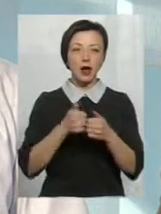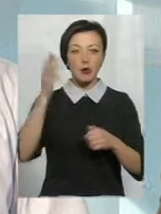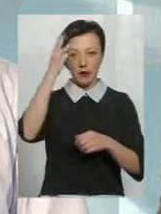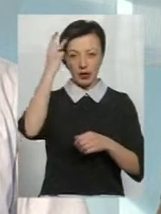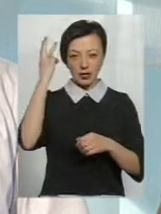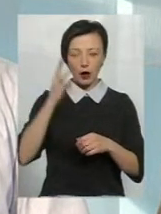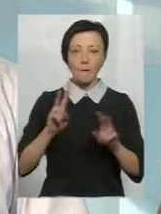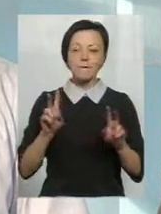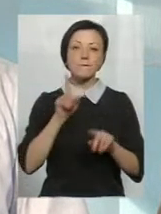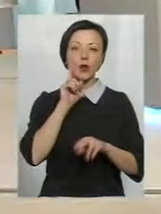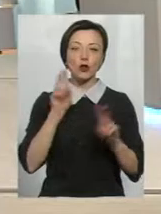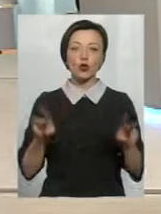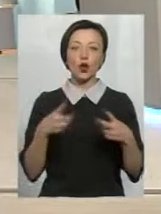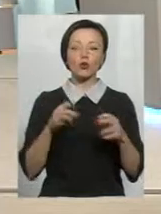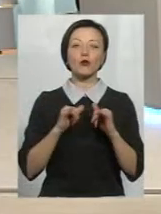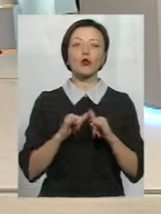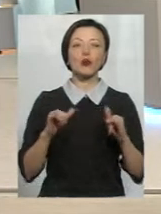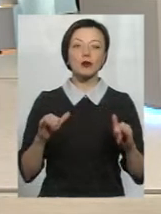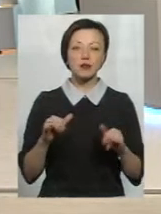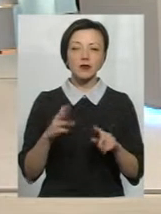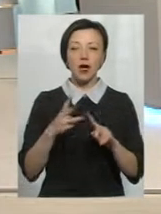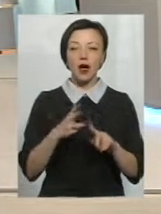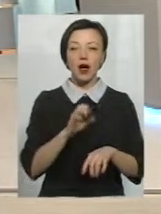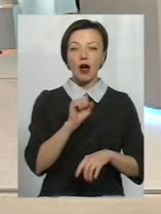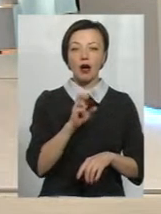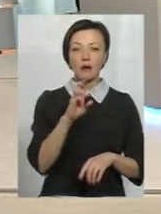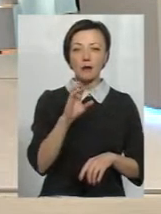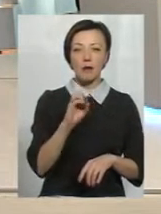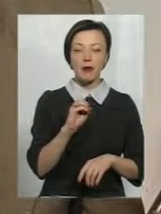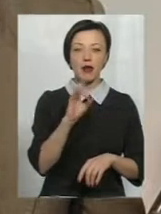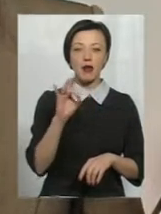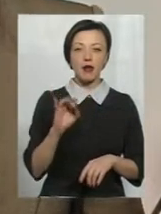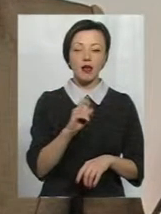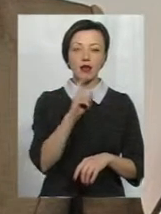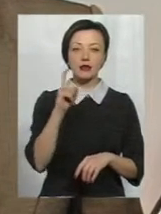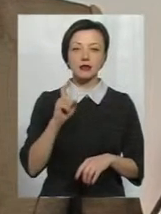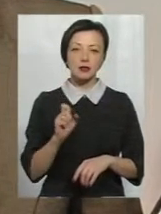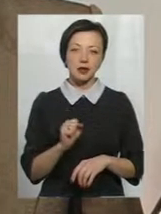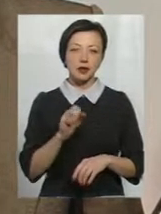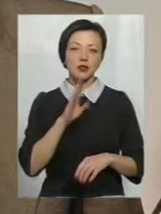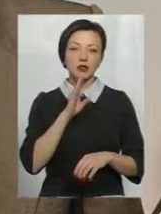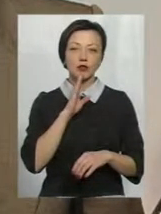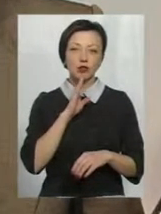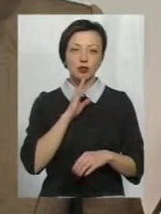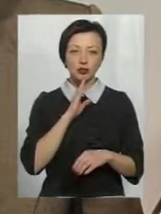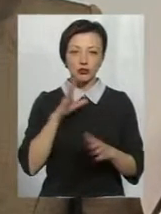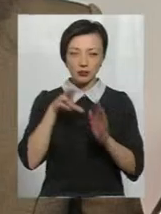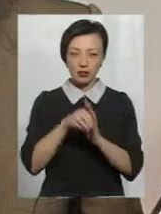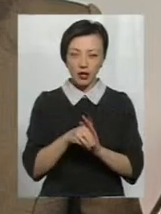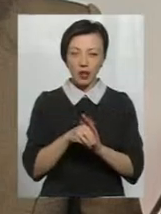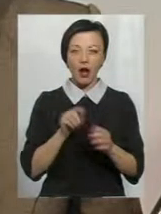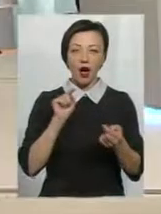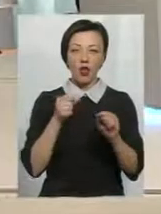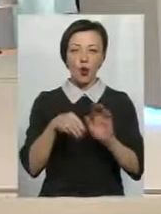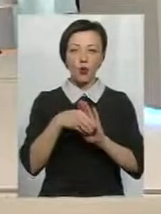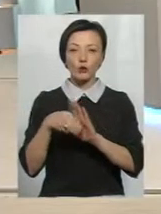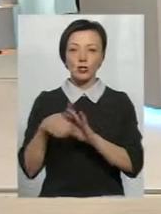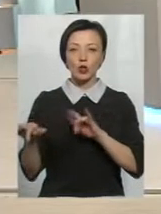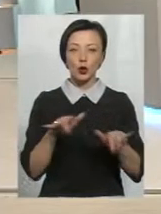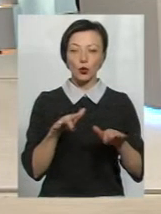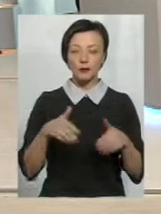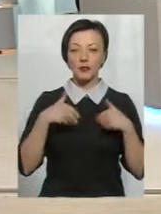розвитку». Доброго дня. Та Альона Береза, голова громадської організації «Жіночий антикорупційний рух». Рада сьогодні вас тут